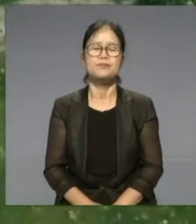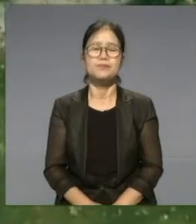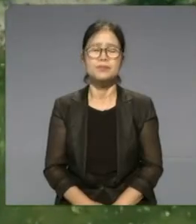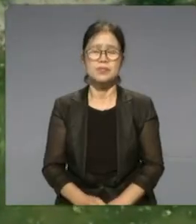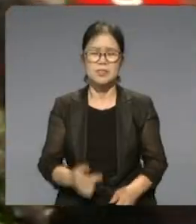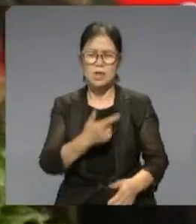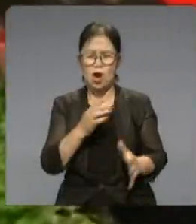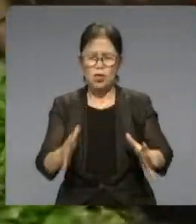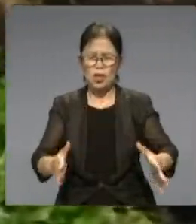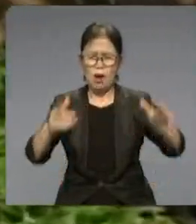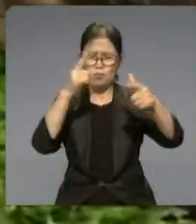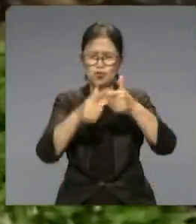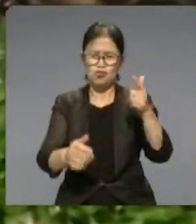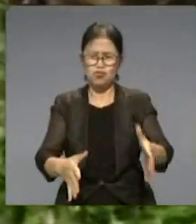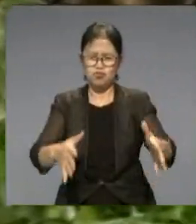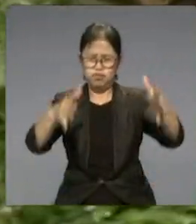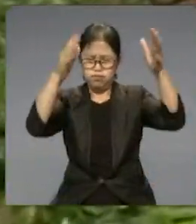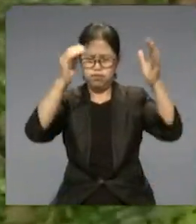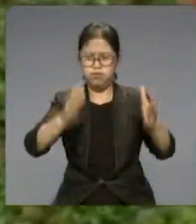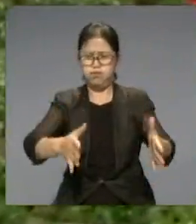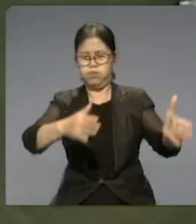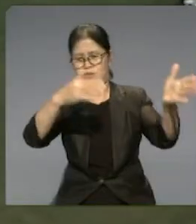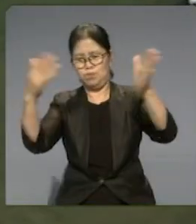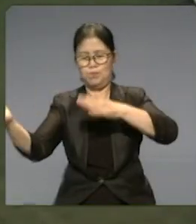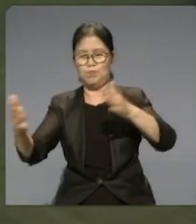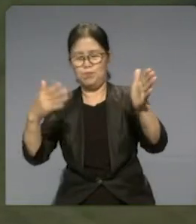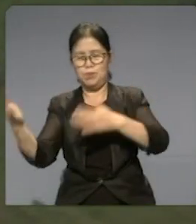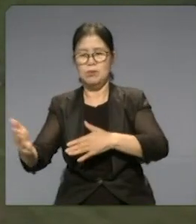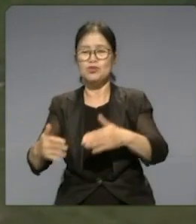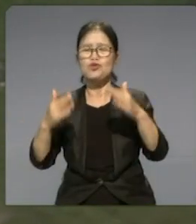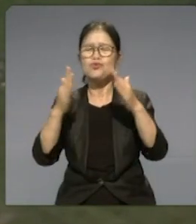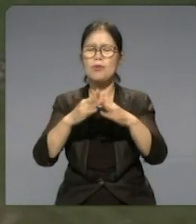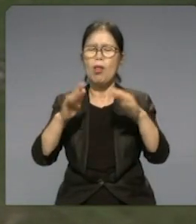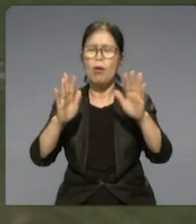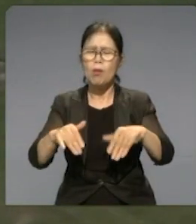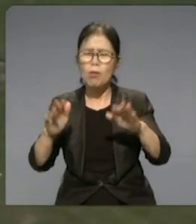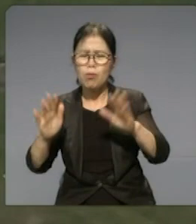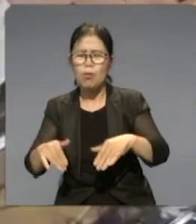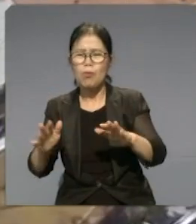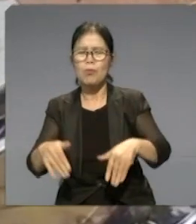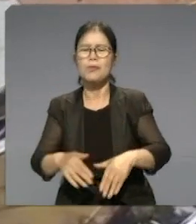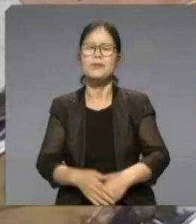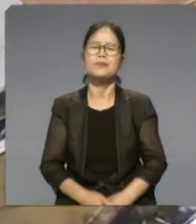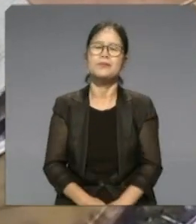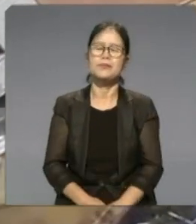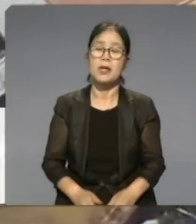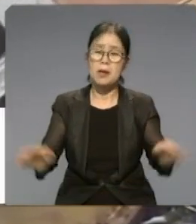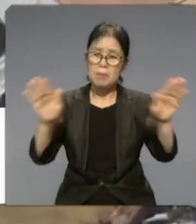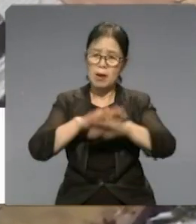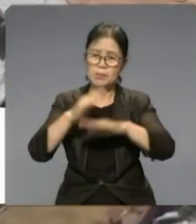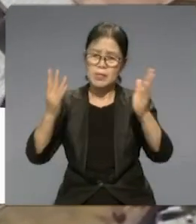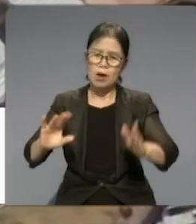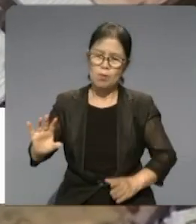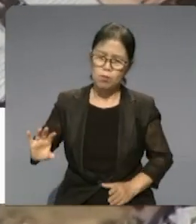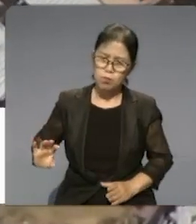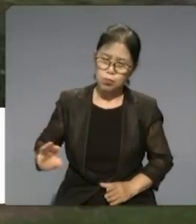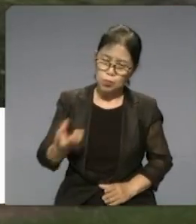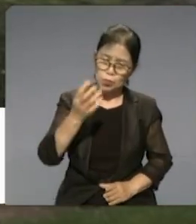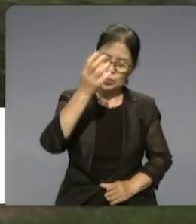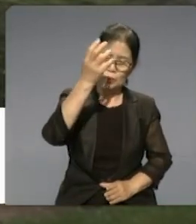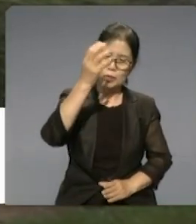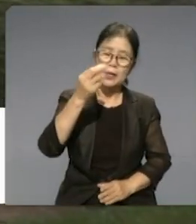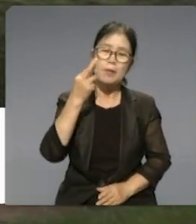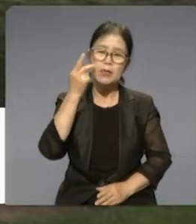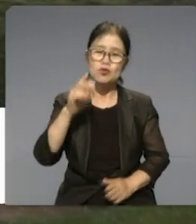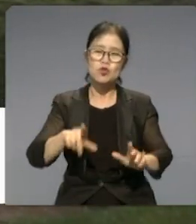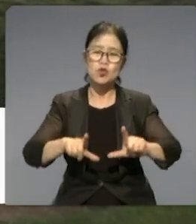아름드리 나무들이 폭풍을 못 이긴 채 쓰러졌습니다. 주택들은 맥없이 주저앉았습니다. 밤사이 폭풍을 동반한 토네이도가